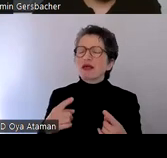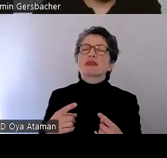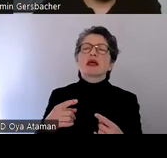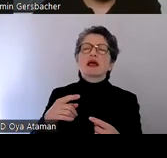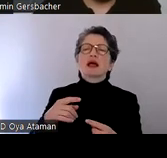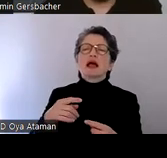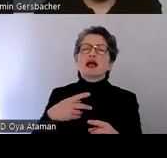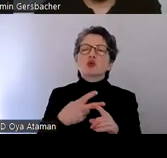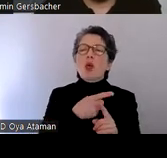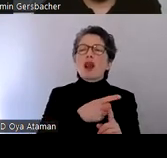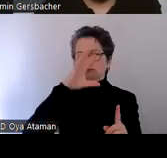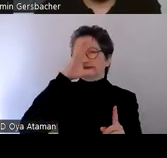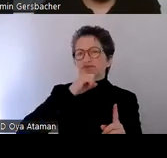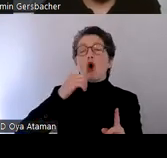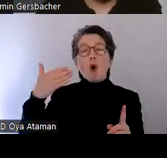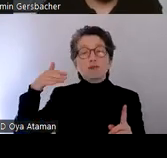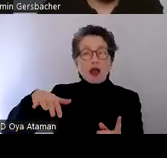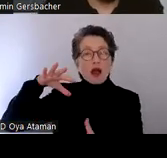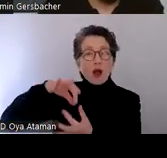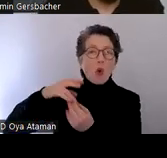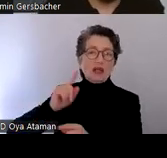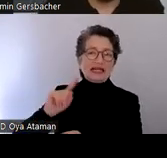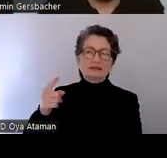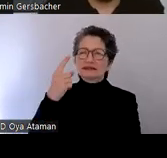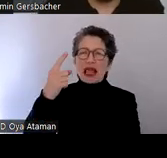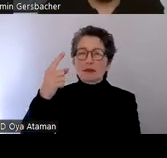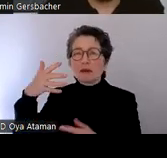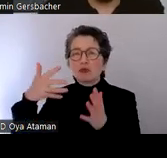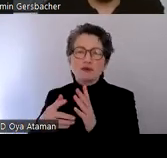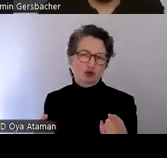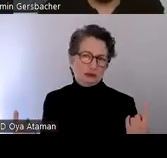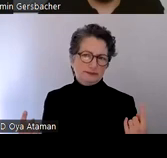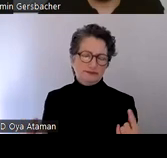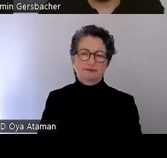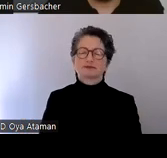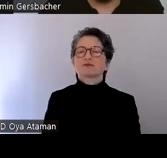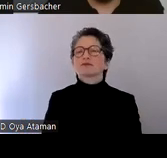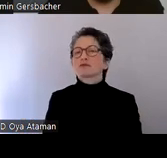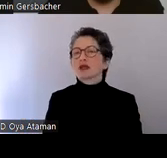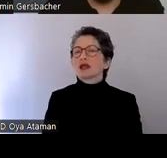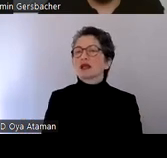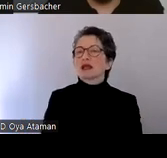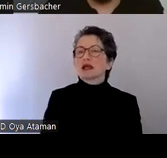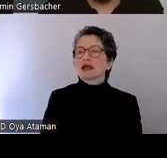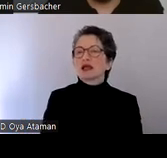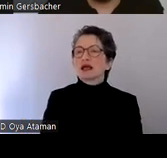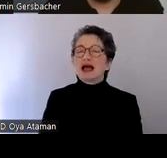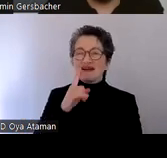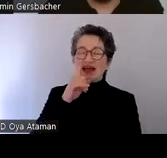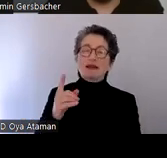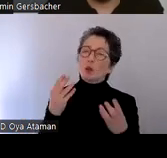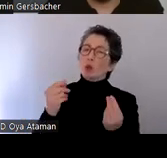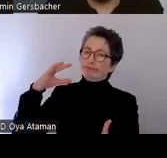von dem Tool, ohne dass man jetzt selbst reinschauen muss. Ein weiterer Vorteil ist zum Beispiel auch, wenn es verknüpft ist, kann man in der Regel auch einfach auf